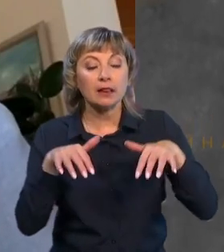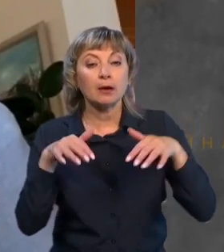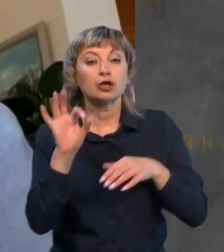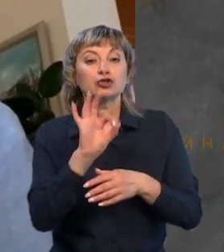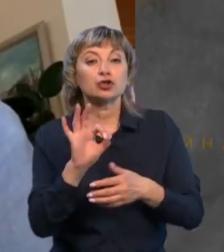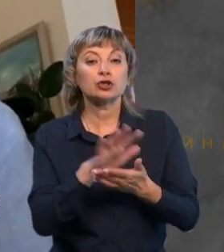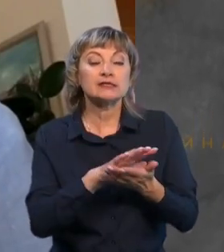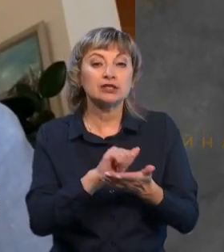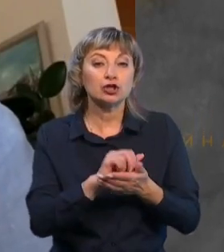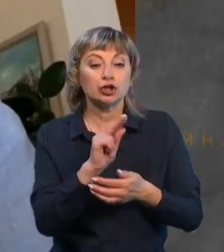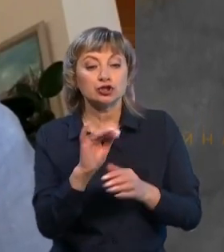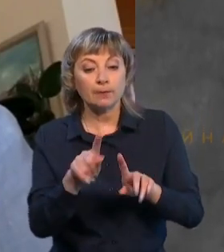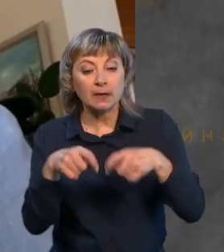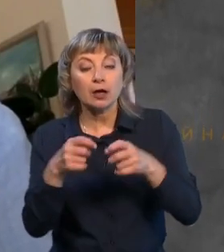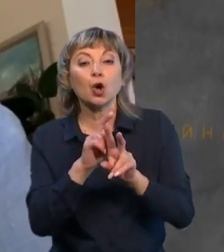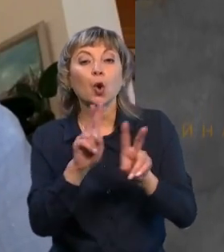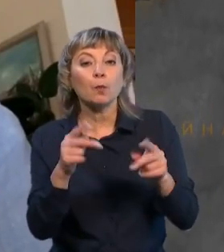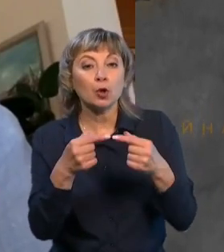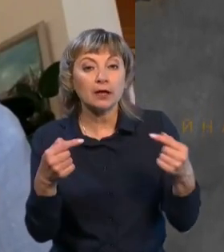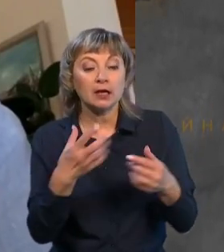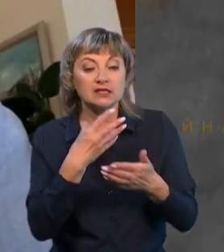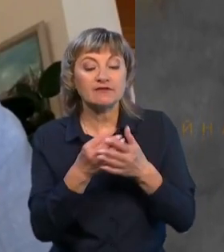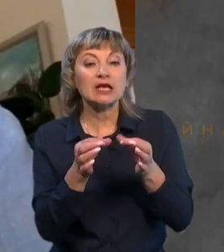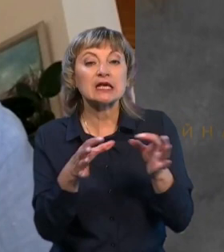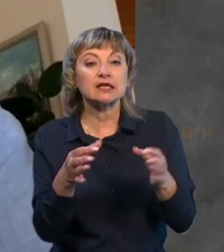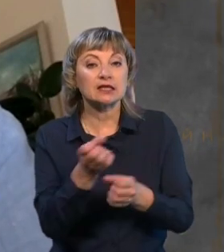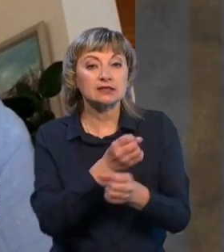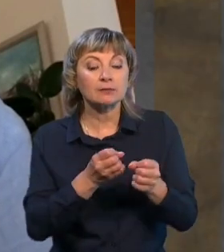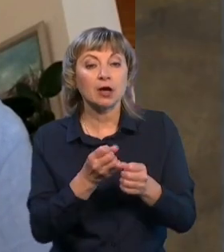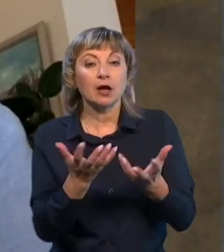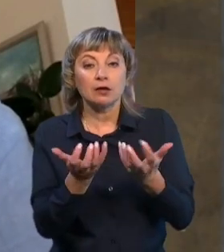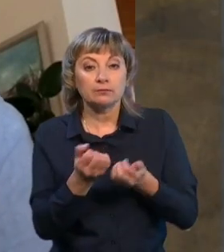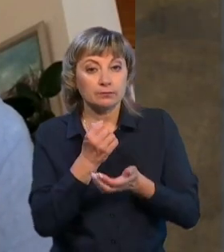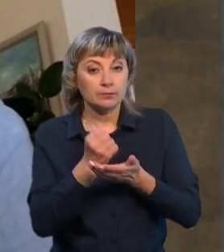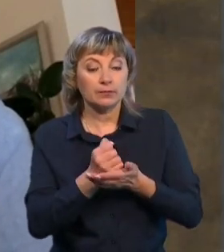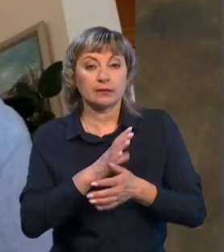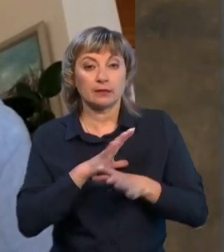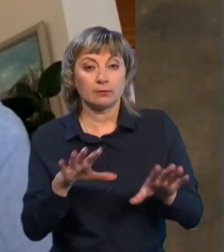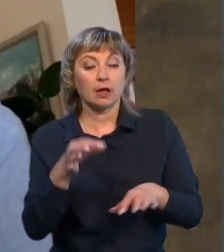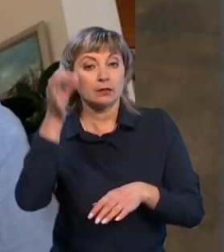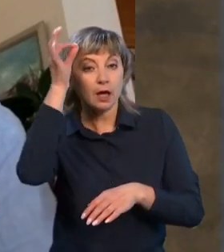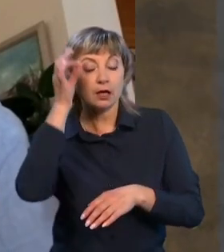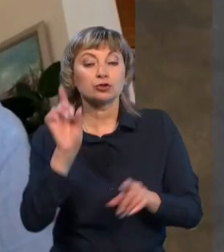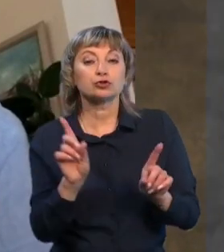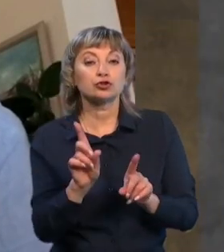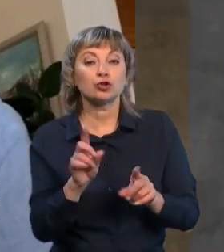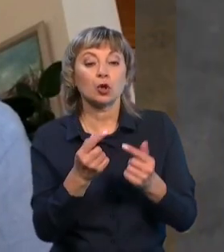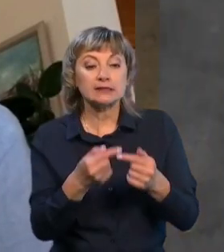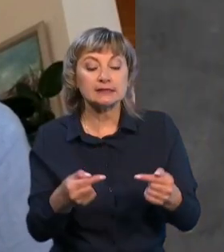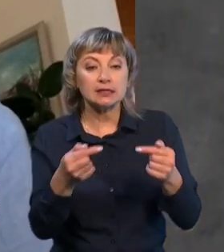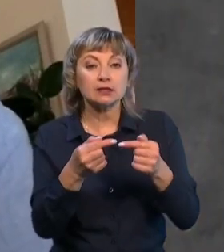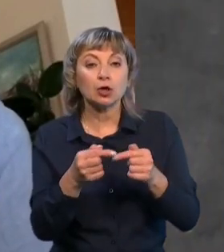чи передачі кому-небудь своєї ядерної зброї ухвалено не було Нагадую що згідно